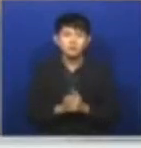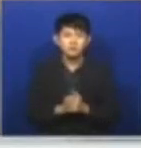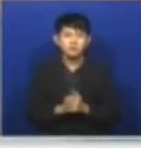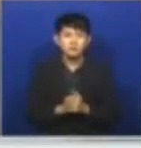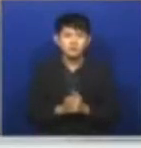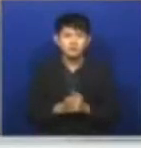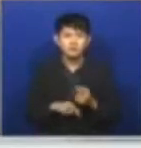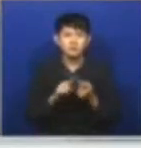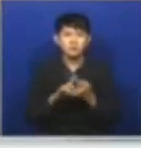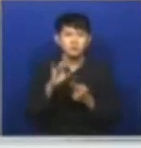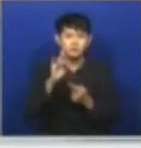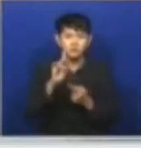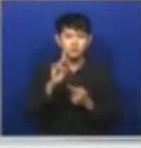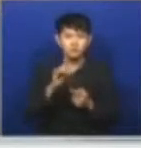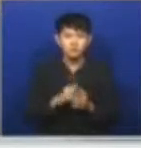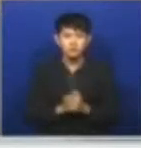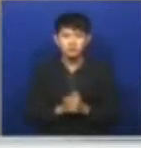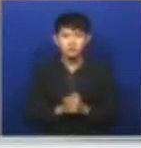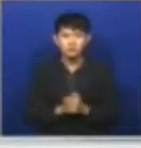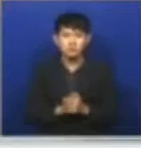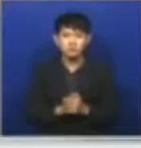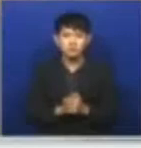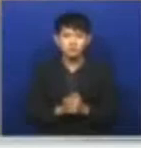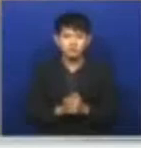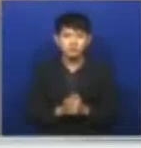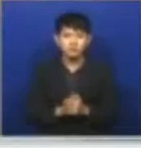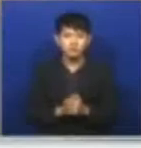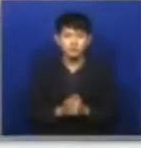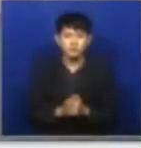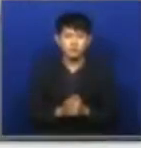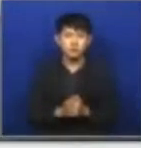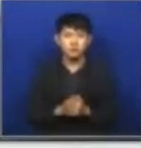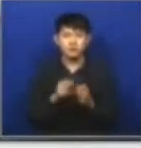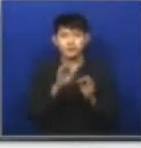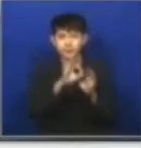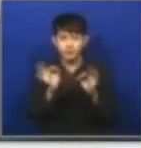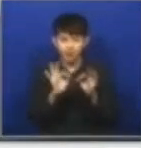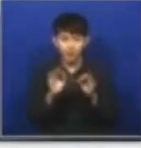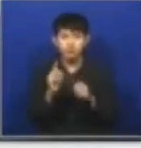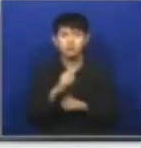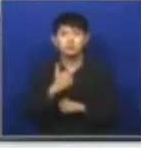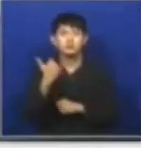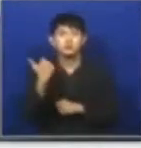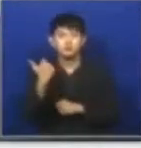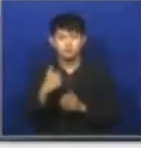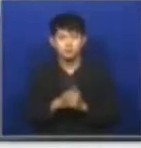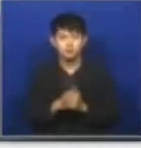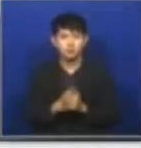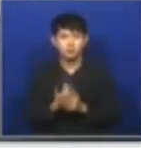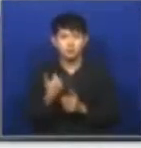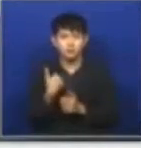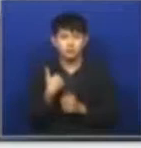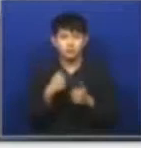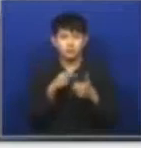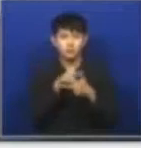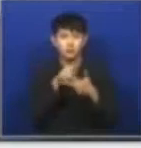านที่7เนี่ยเขาเขียนว่าด้านอื่นๆท่านประธานครับมีอยู่3เรื่องที่ผมจ